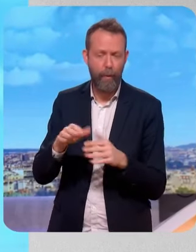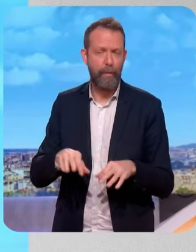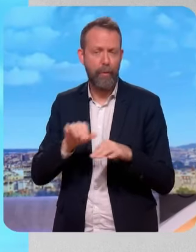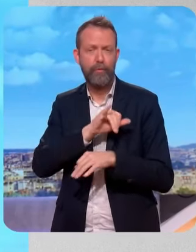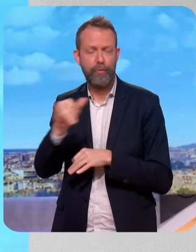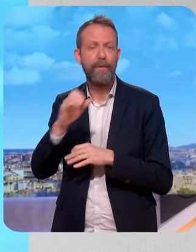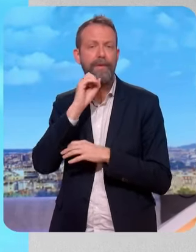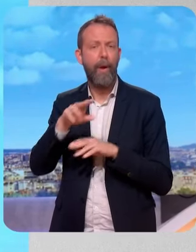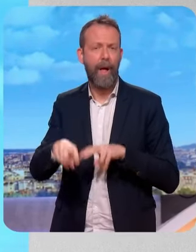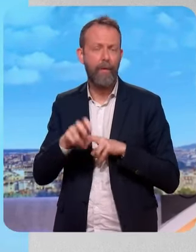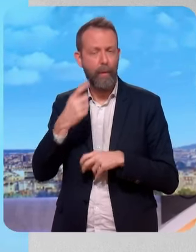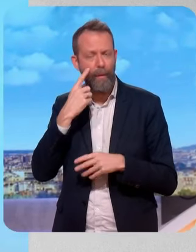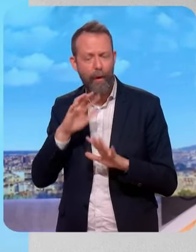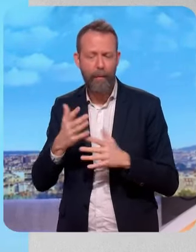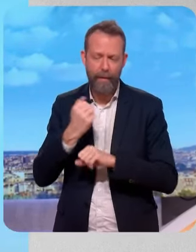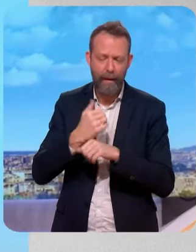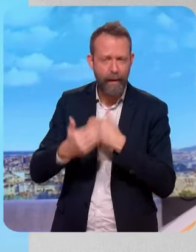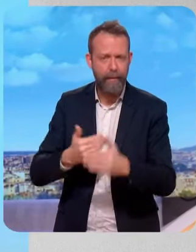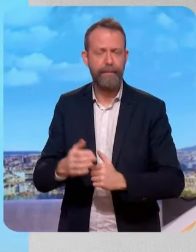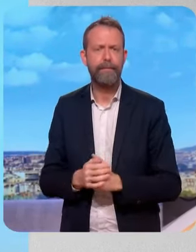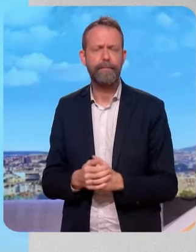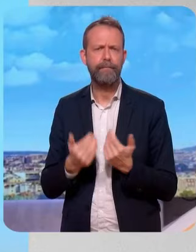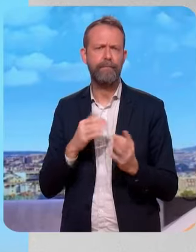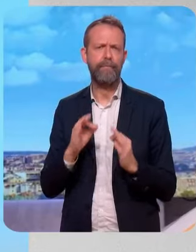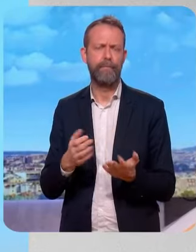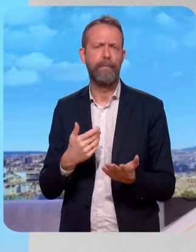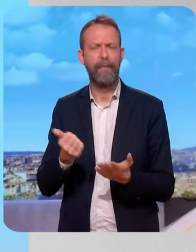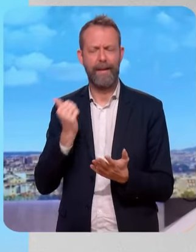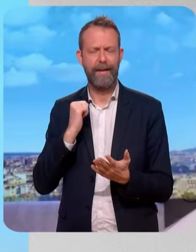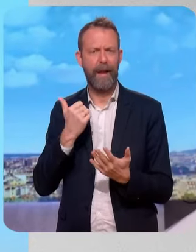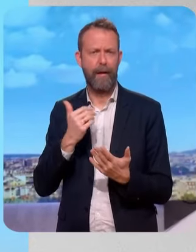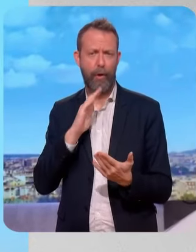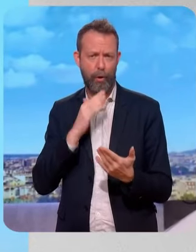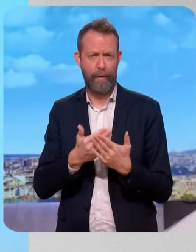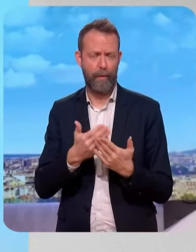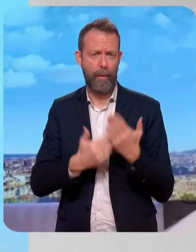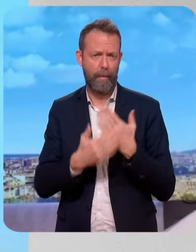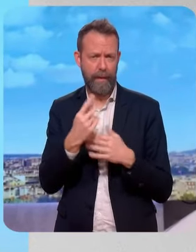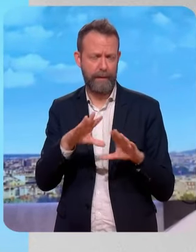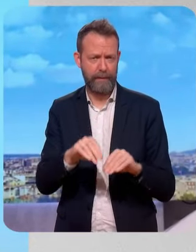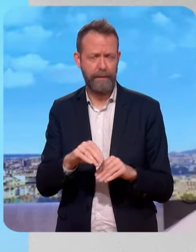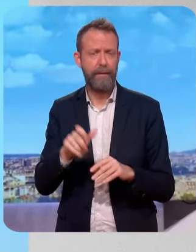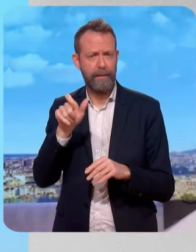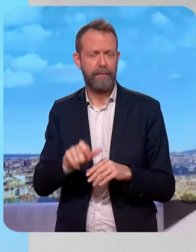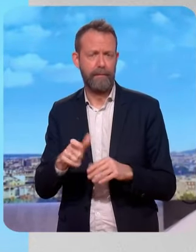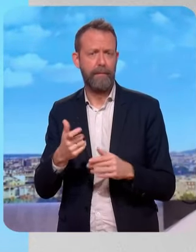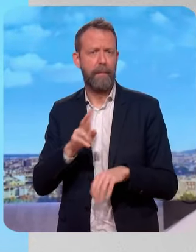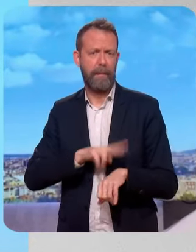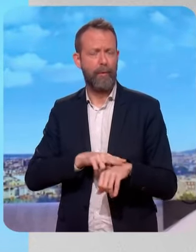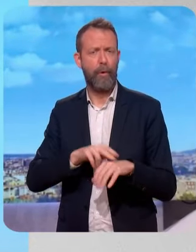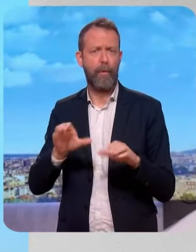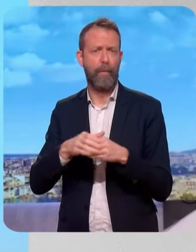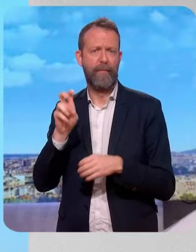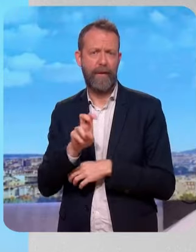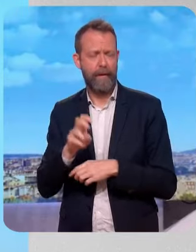comment on peut mieux travailler. C'est ce que ça veut dire une pause, Monsieur Balanan. On recevait hier à votre place Marine Tondelier, la patronne des Verts,